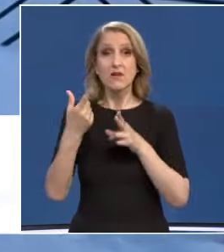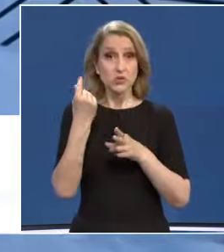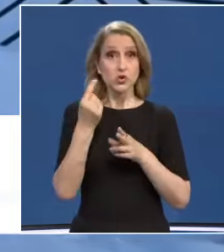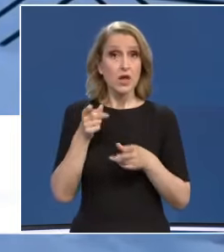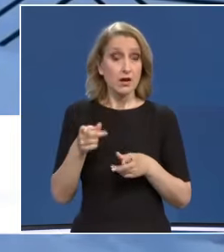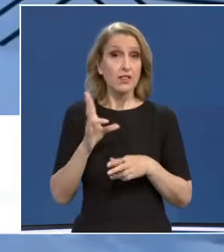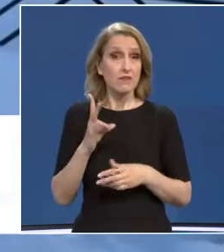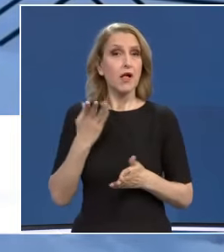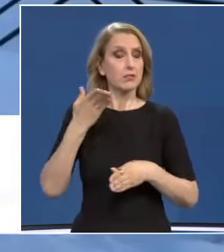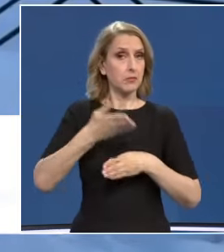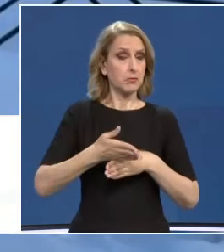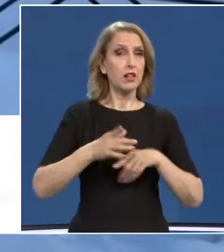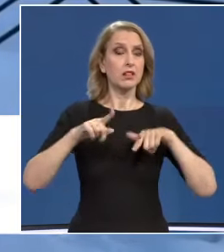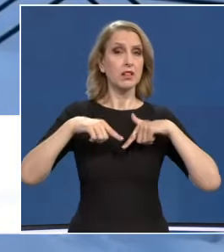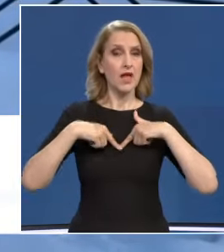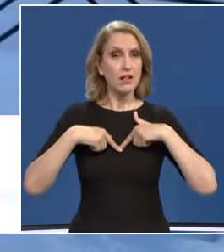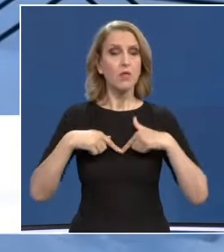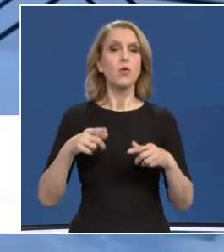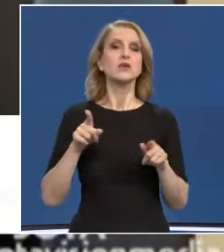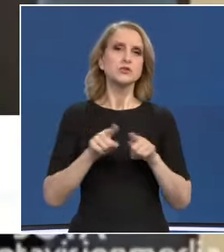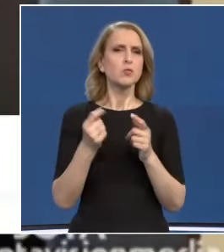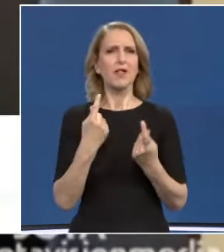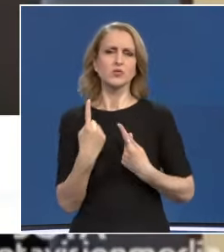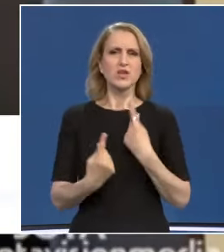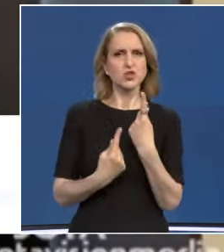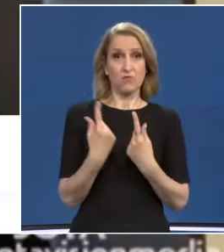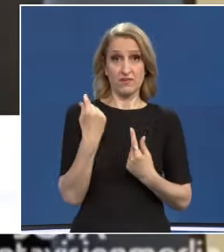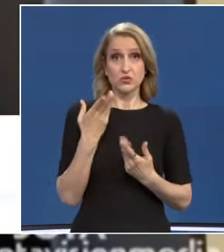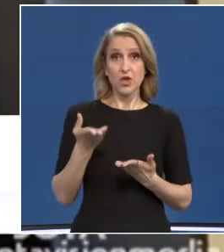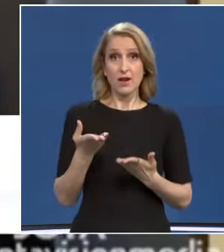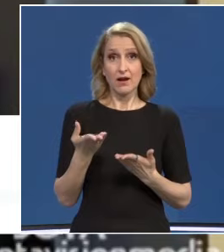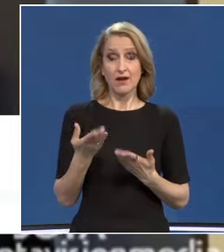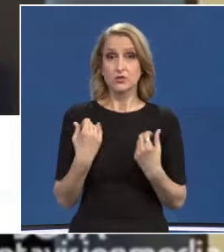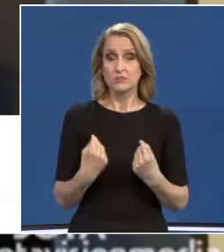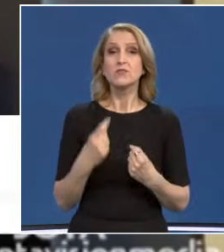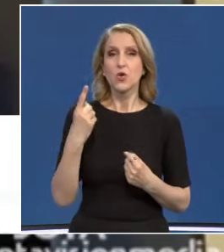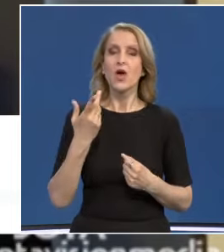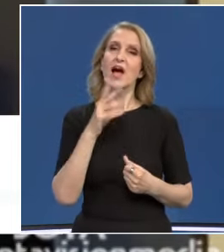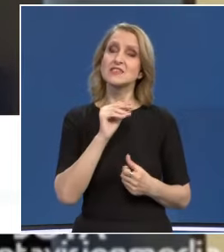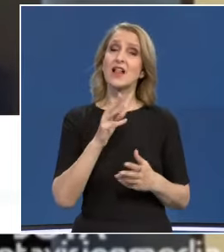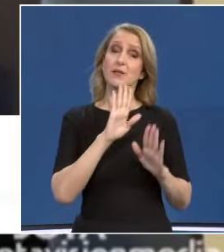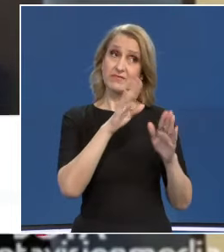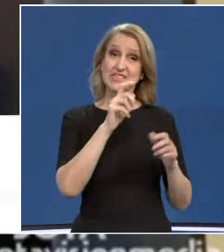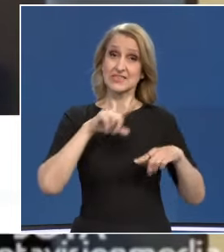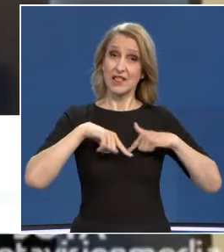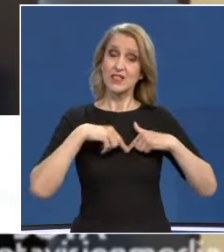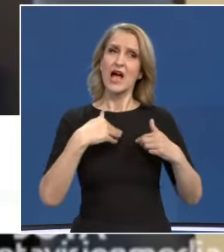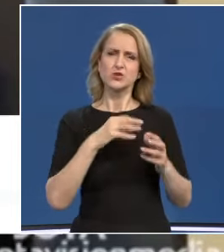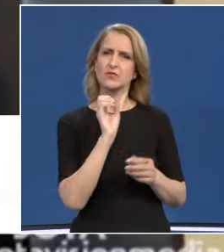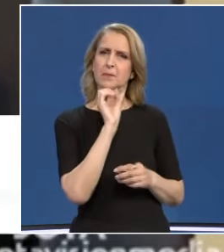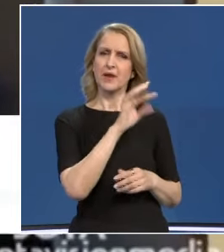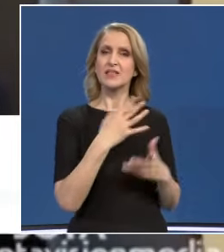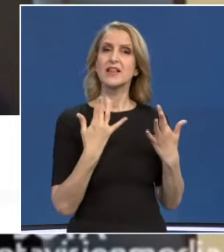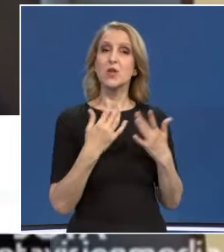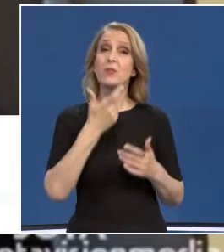вчера Навални се яви на поредно дело и дори се пошегува. Ваша чест, ще ви изпратя номера на личната си сметка, за да